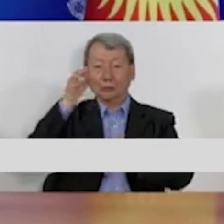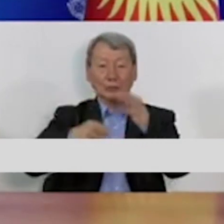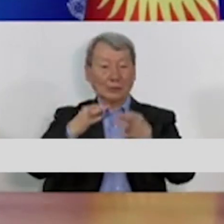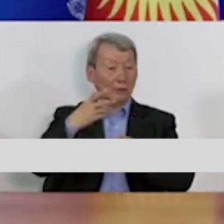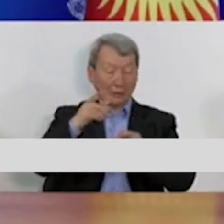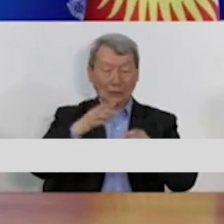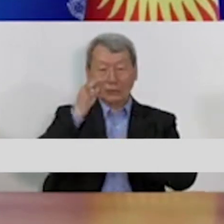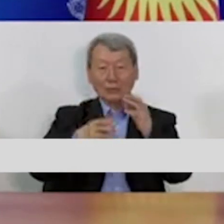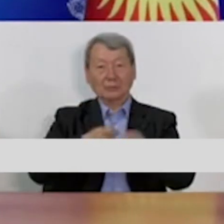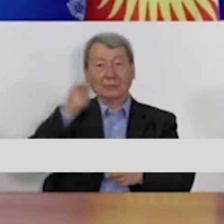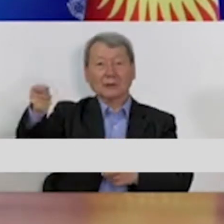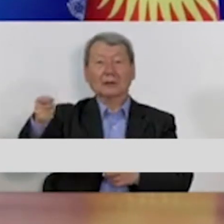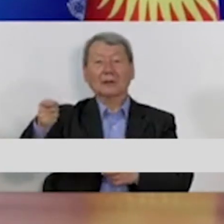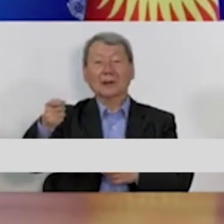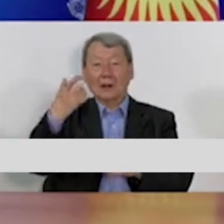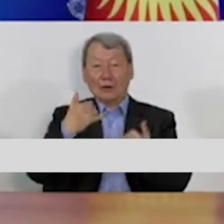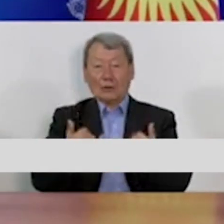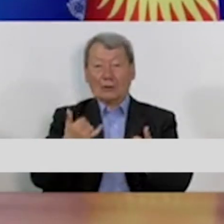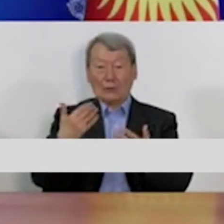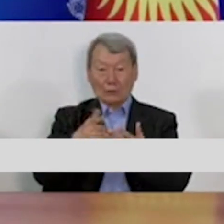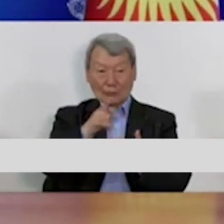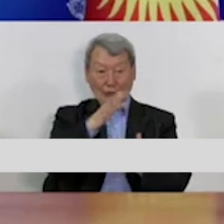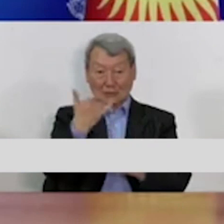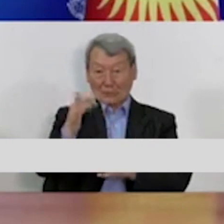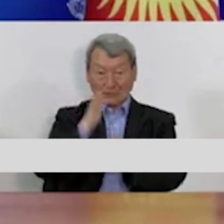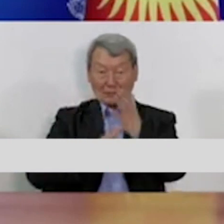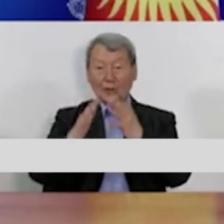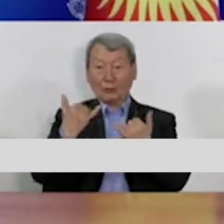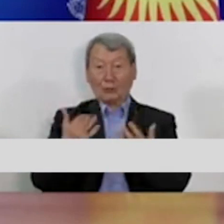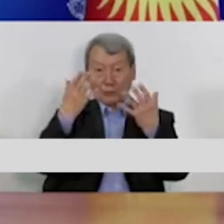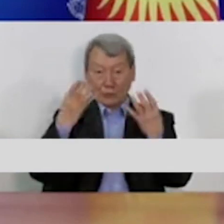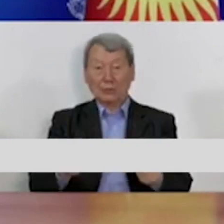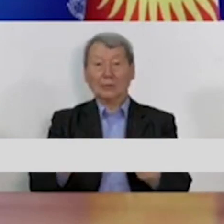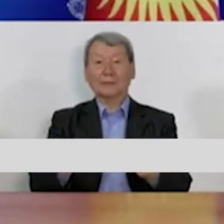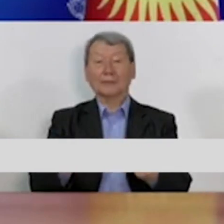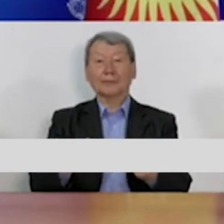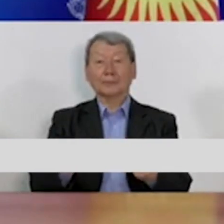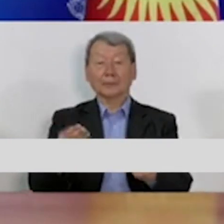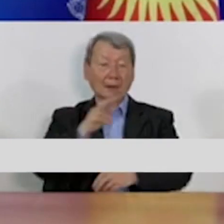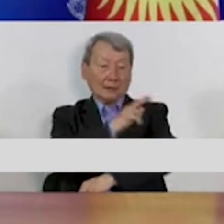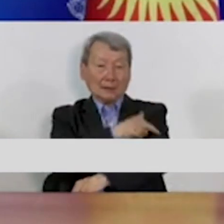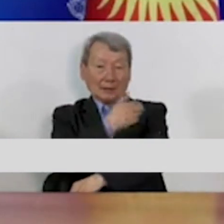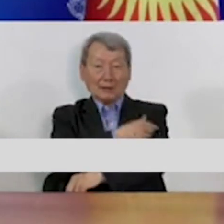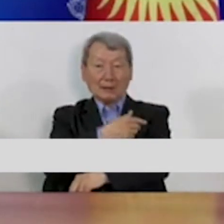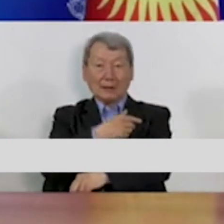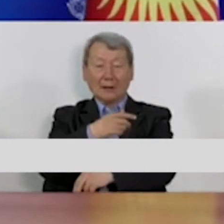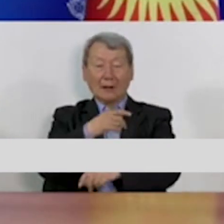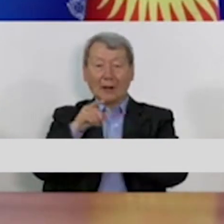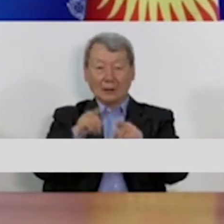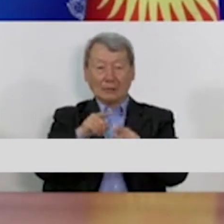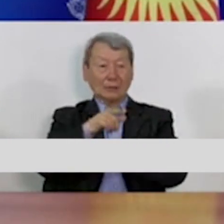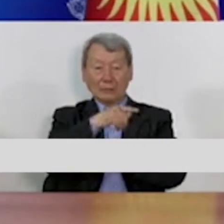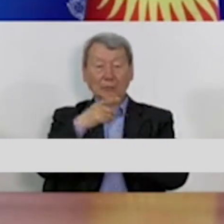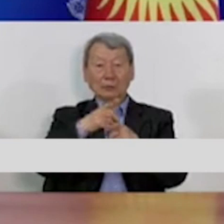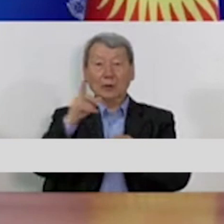чыгарып атабыз. Ал эми ушундай маалыматтар болгон болсо, бул бүгүнкү санитардык эрежелерди бузуу деп дагы